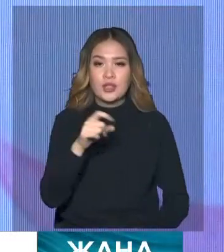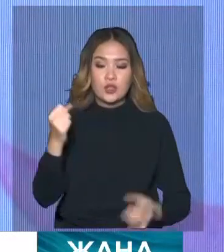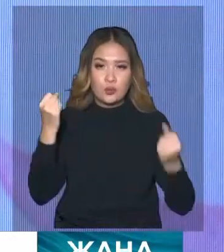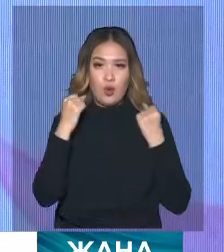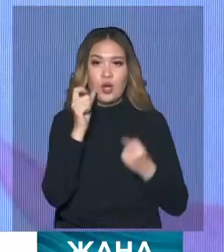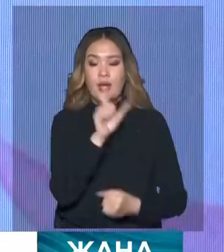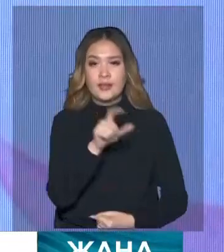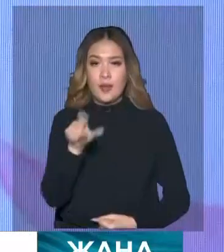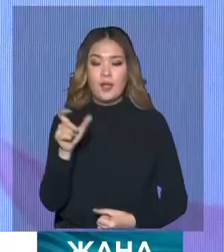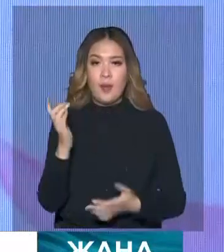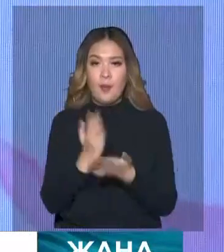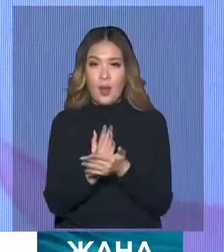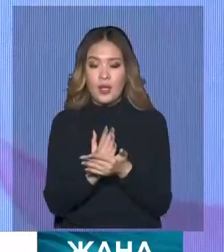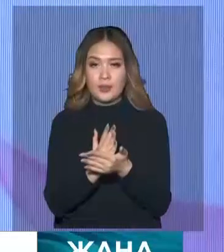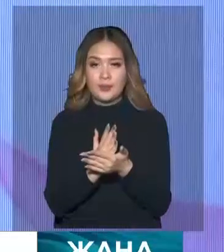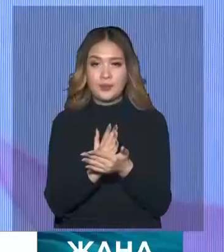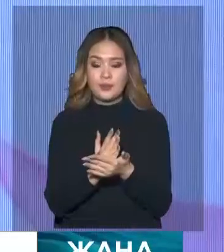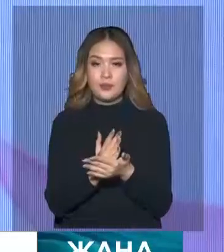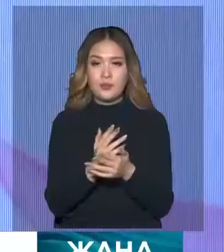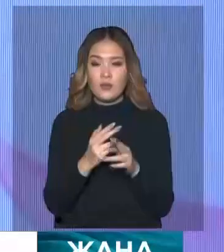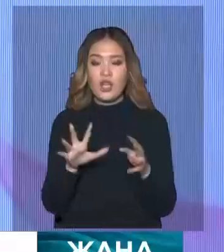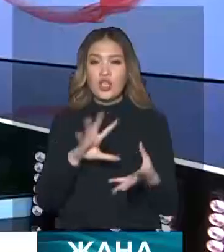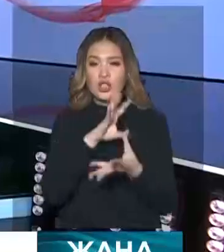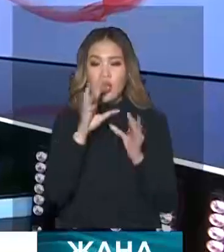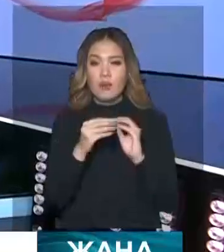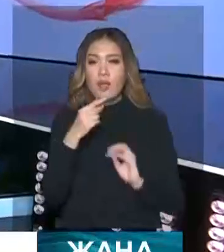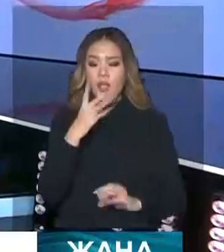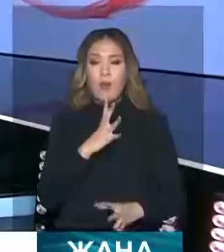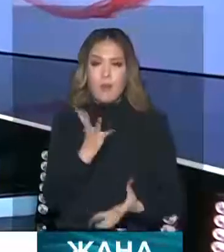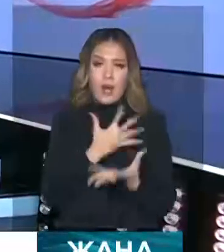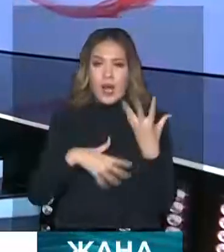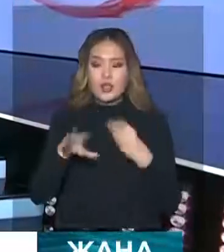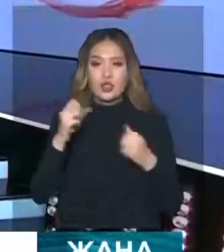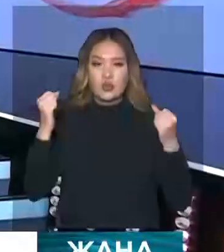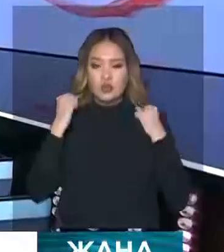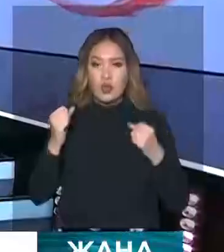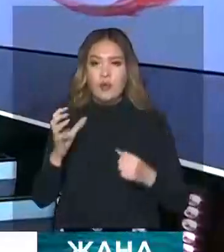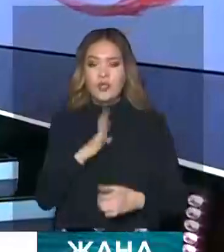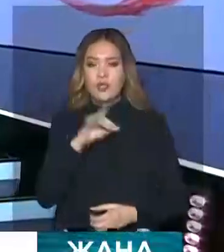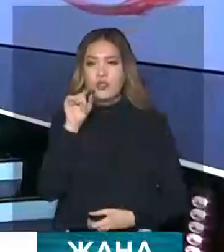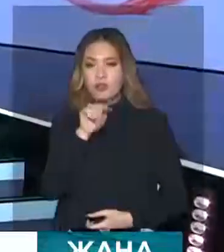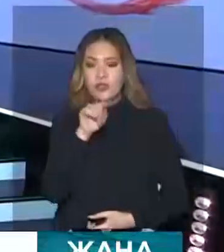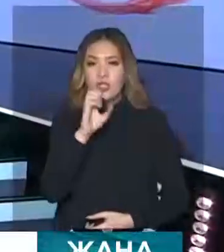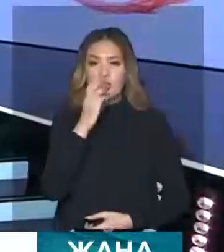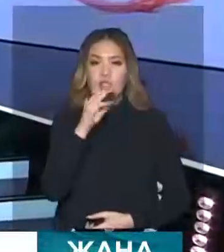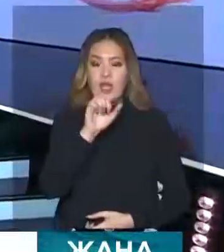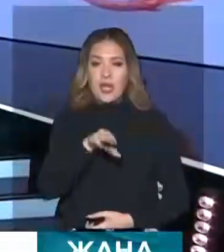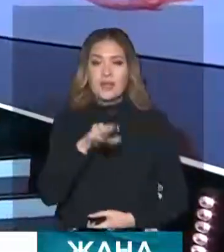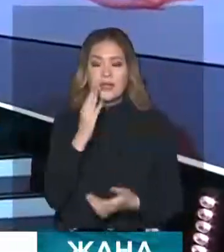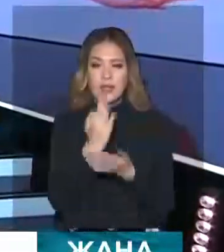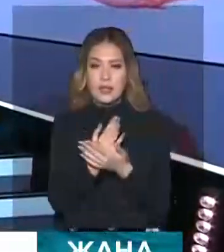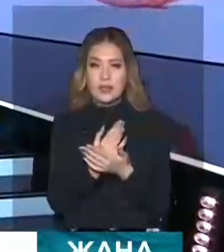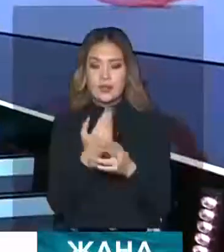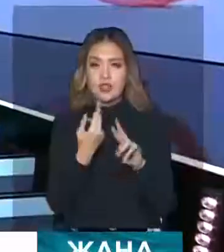бар. Спортшы нұсқаушы, ол жалпы айтатын болсақ, барлық спорт түрлеріне 1000 штаттық единица бар. Сол